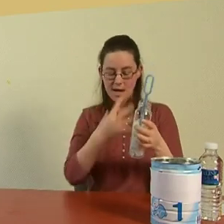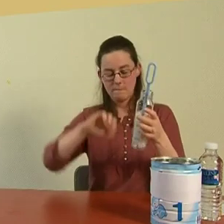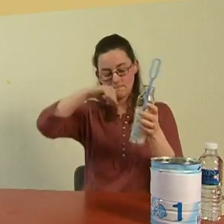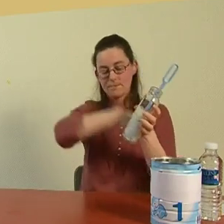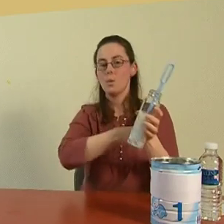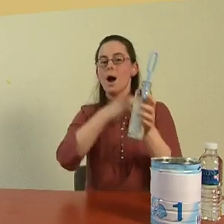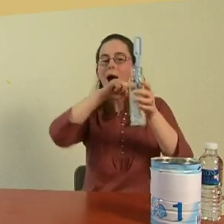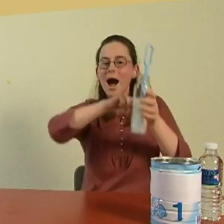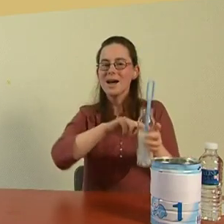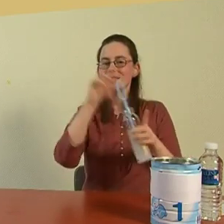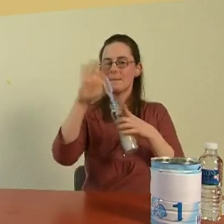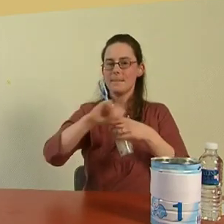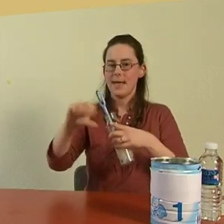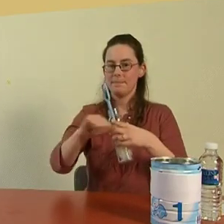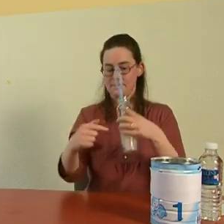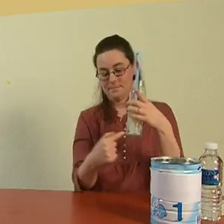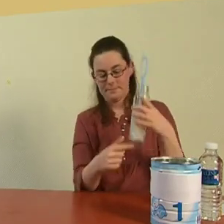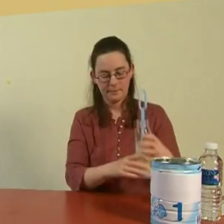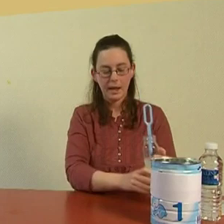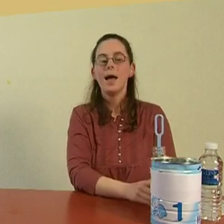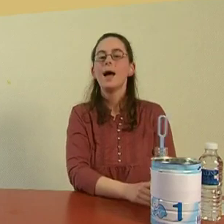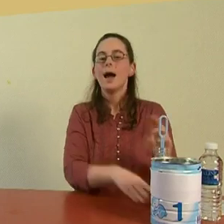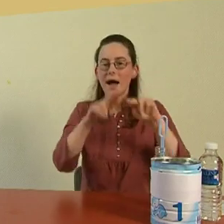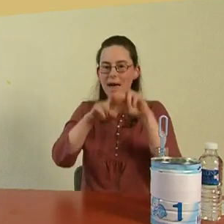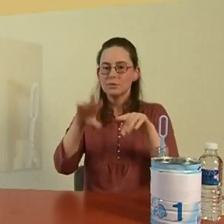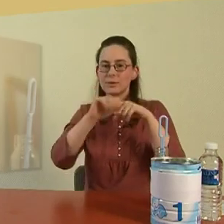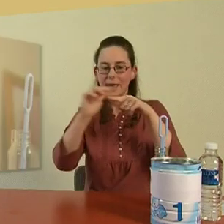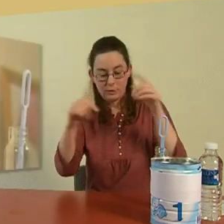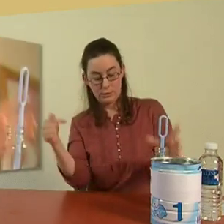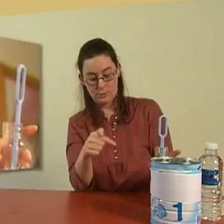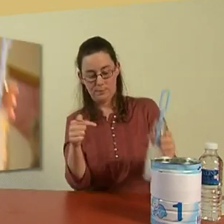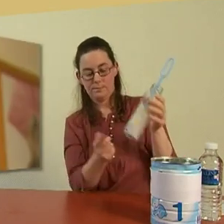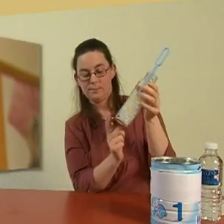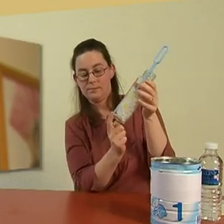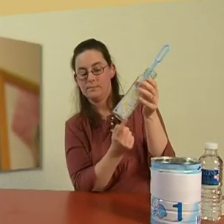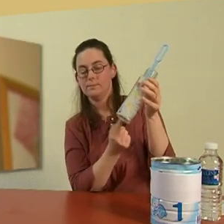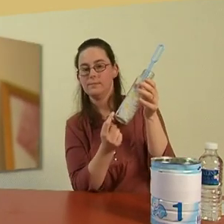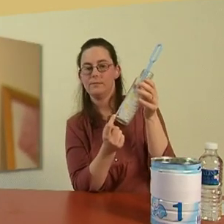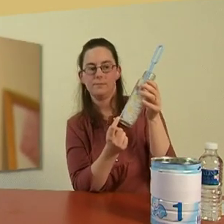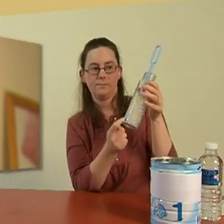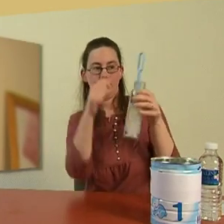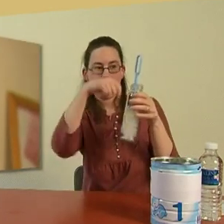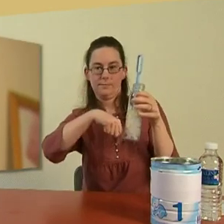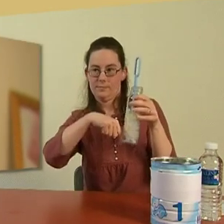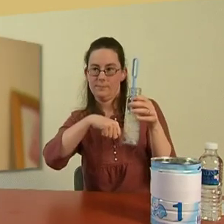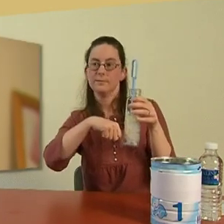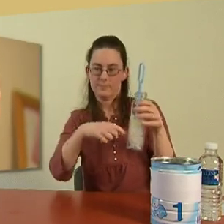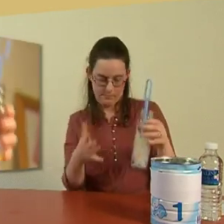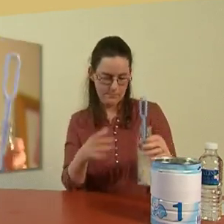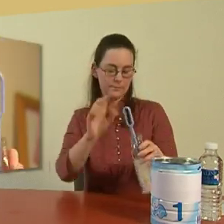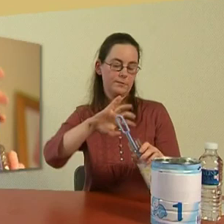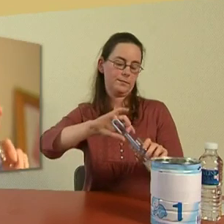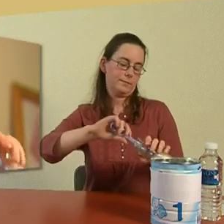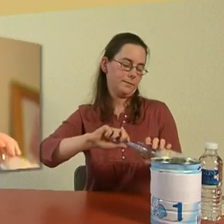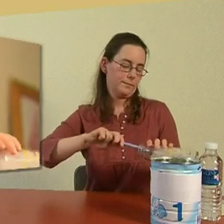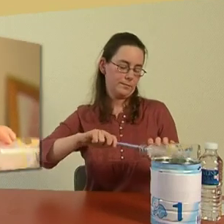Donc c'est très très important pour aller jusqu'au fond et nettoyer tout l'intérieur du biberon, puisque le lait peut rester à